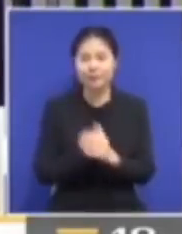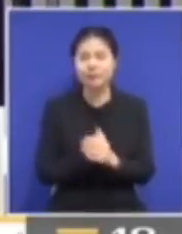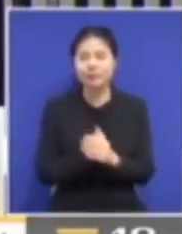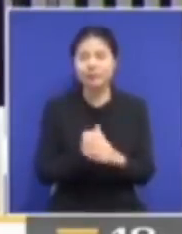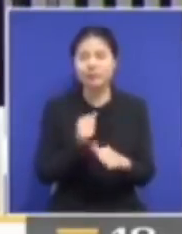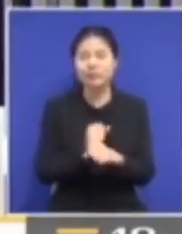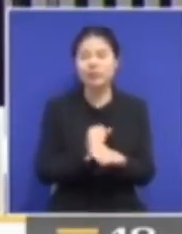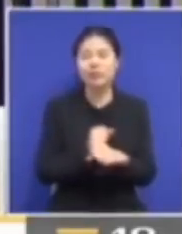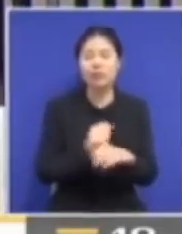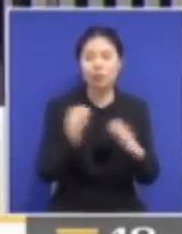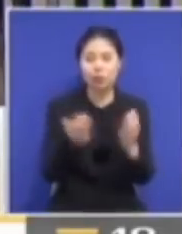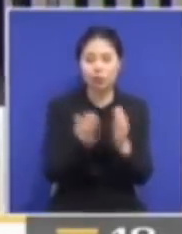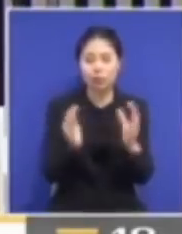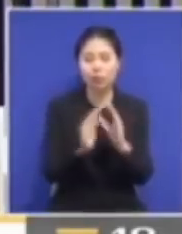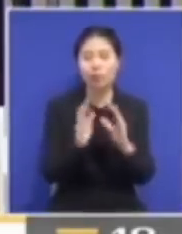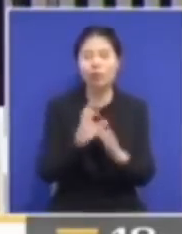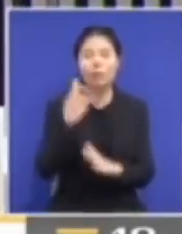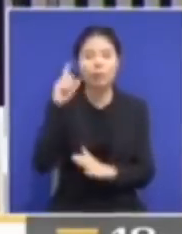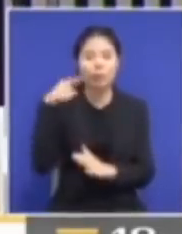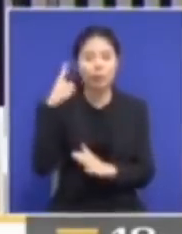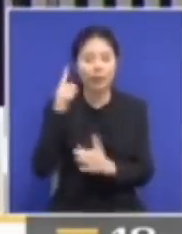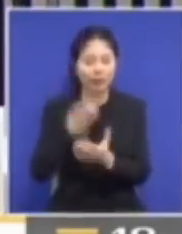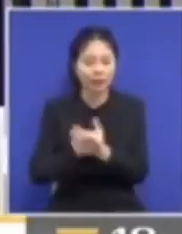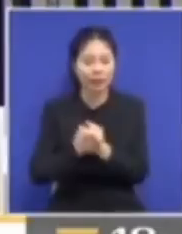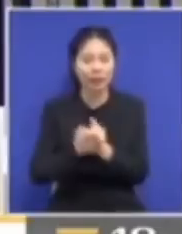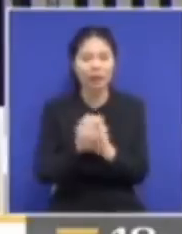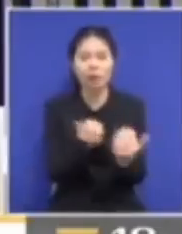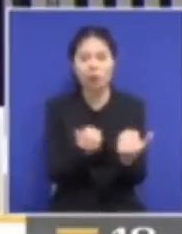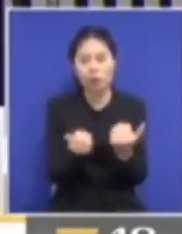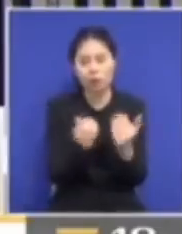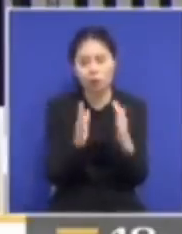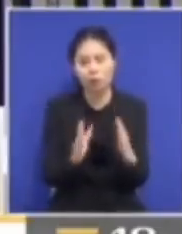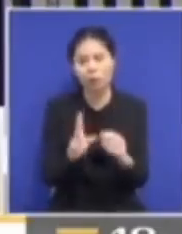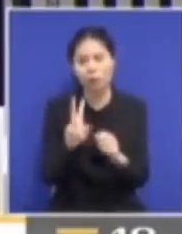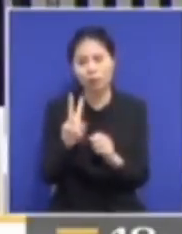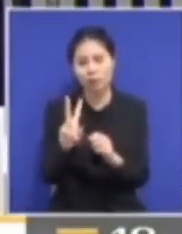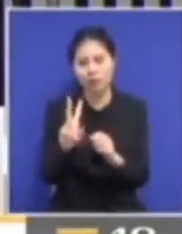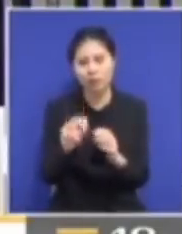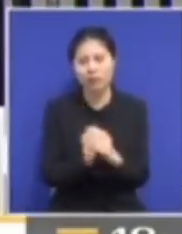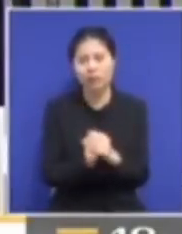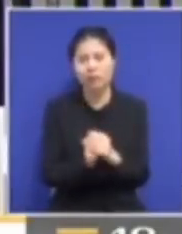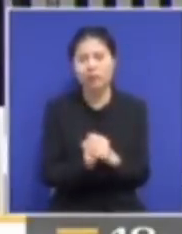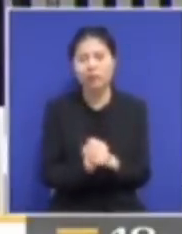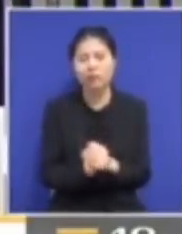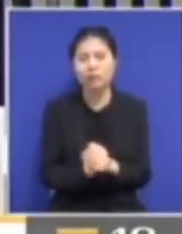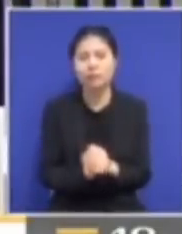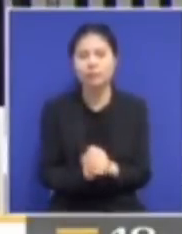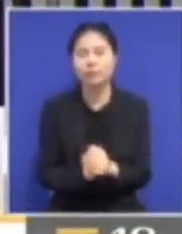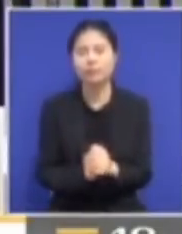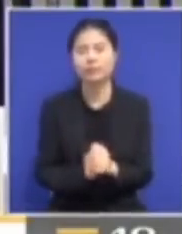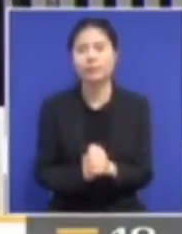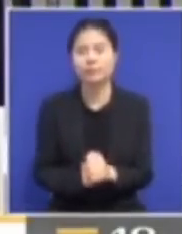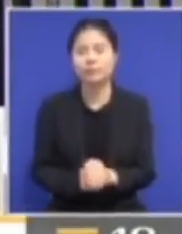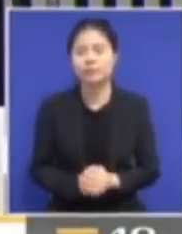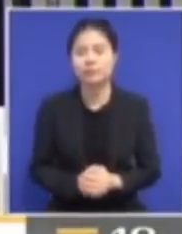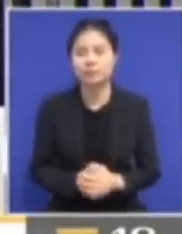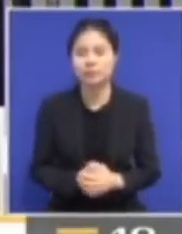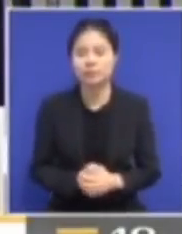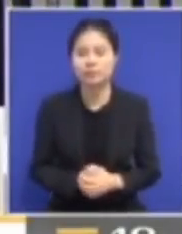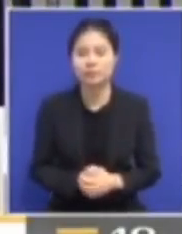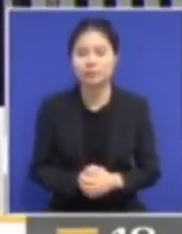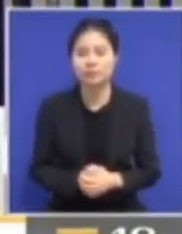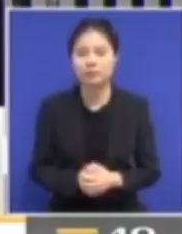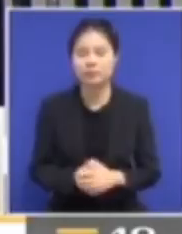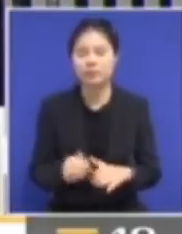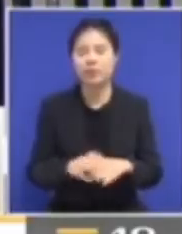อบด้วยภรรยาและบุตร2คนได้พักอาศัยอยู่ในค่ายสมเด็จพระเอกาทศรถอำเภอเมืองจังหวัดพิษณุโลกไม่มีบ้านพัก